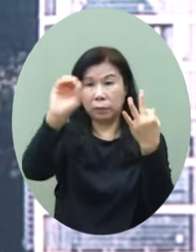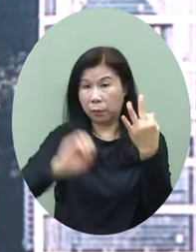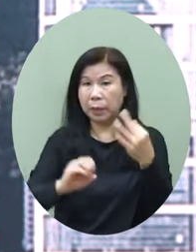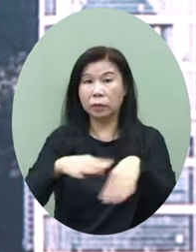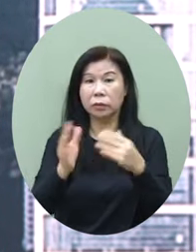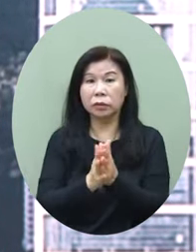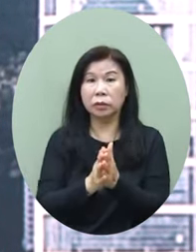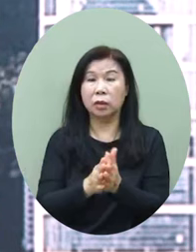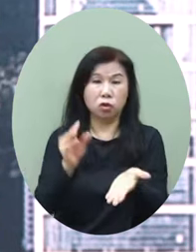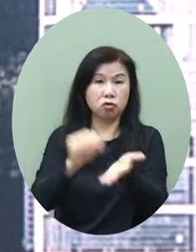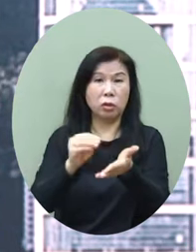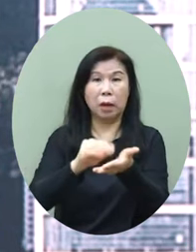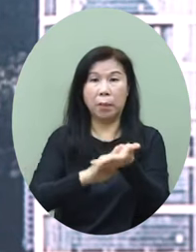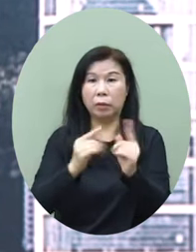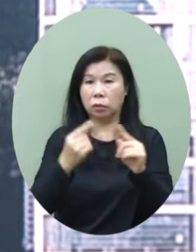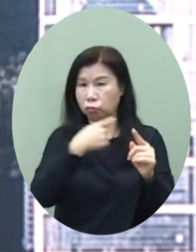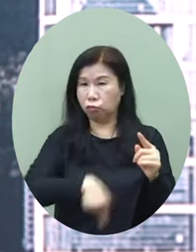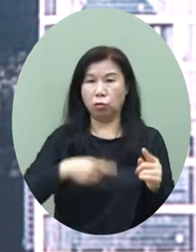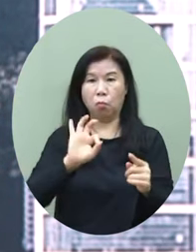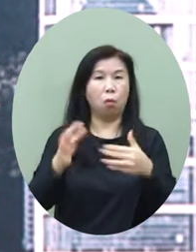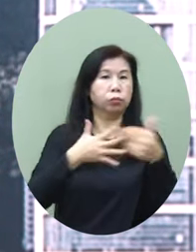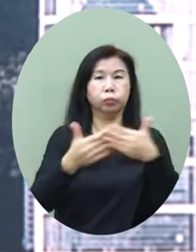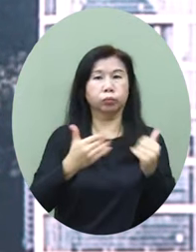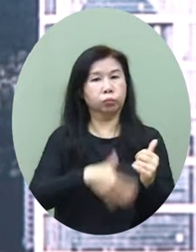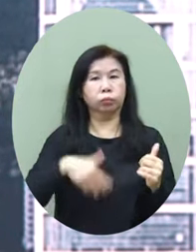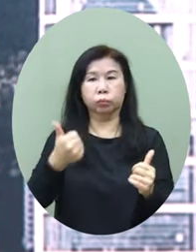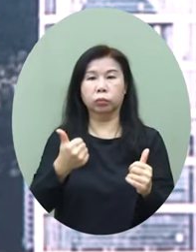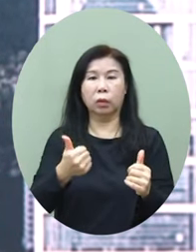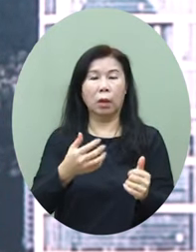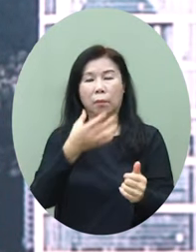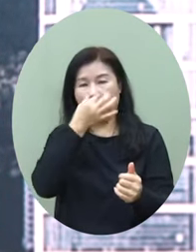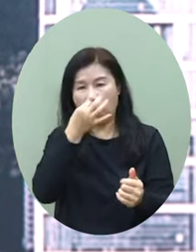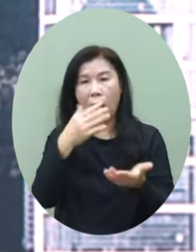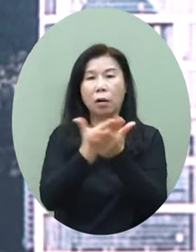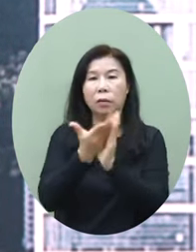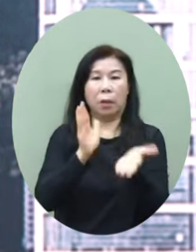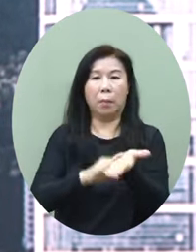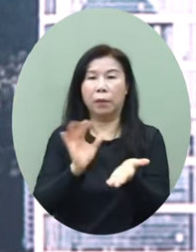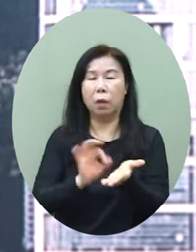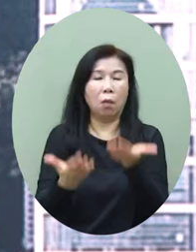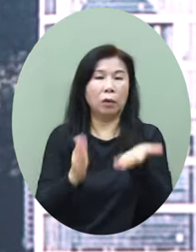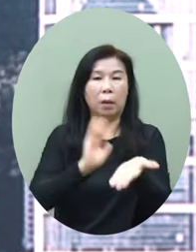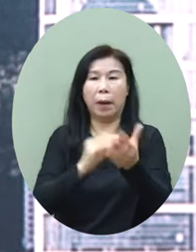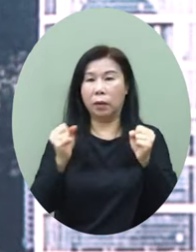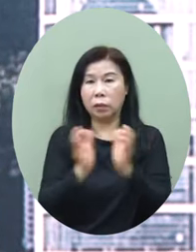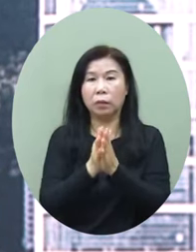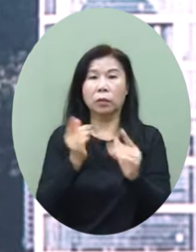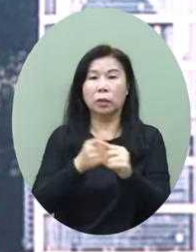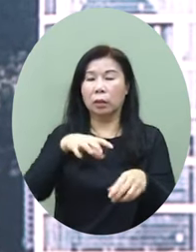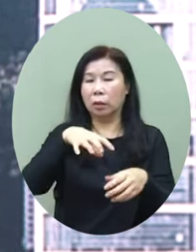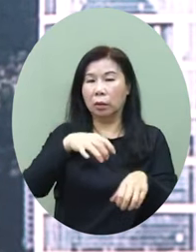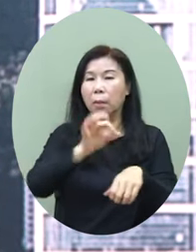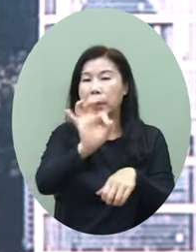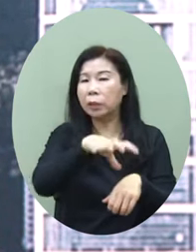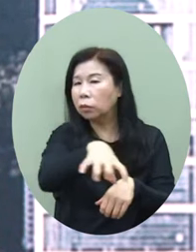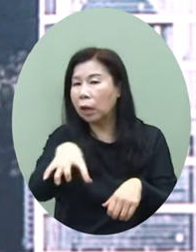診個案是沒有病徵的你完全不覺得自己是不舒服但你可能是感染了也未必知道在哪裡是感染